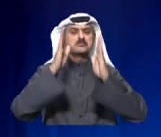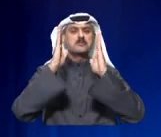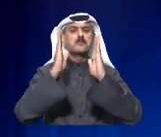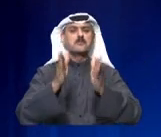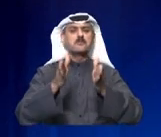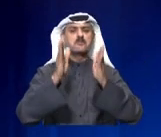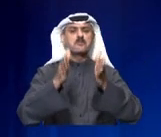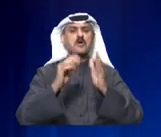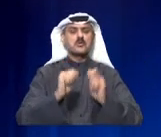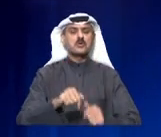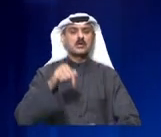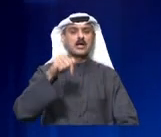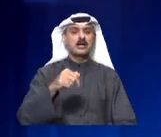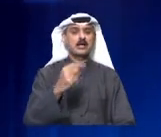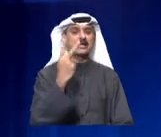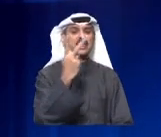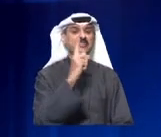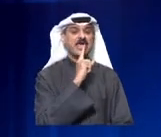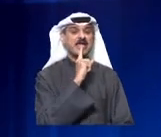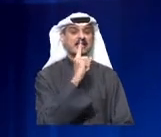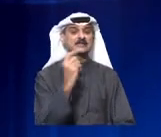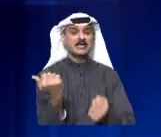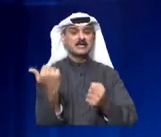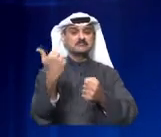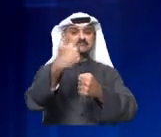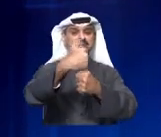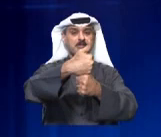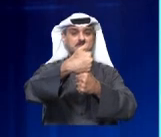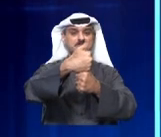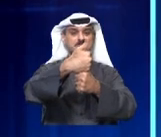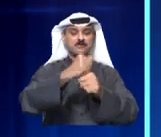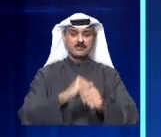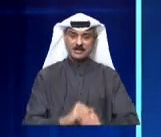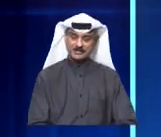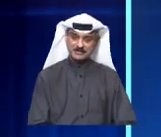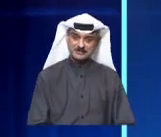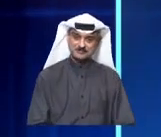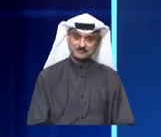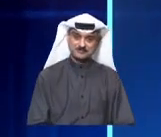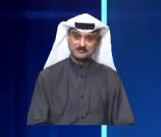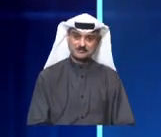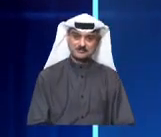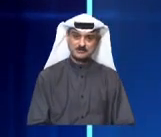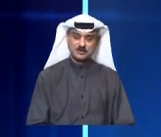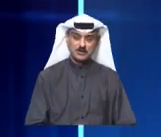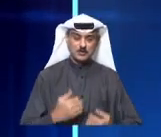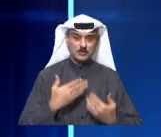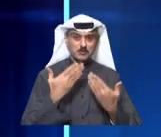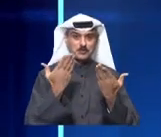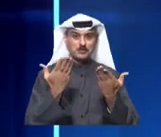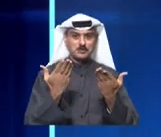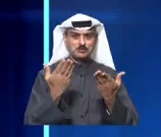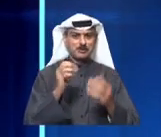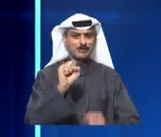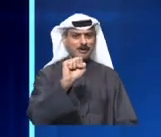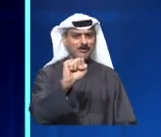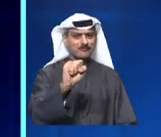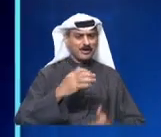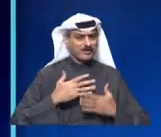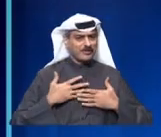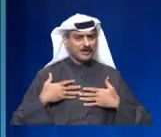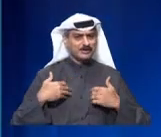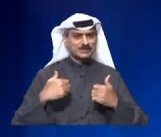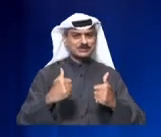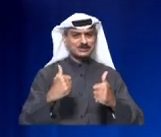تهانيه بمناسبة الذكرى الثانية لتولي جلالته مقاليد الحكم، راجيا سموه لجلالته دوام